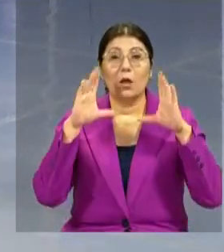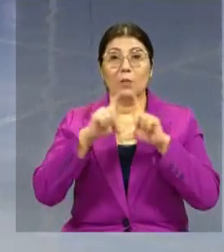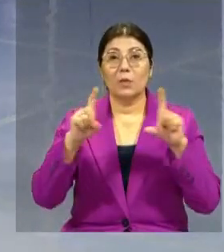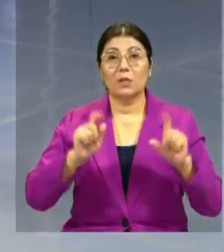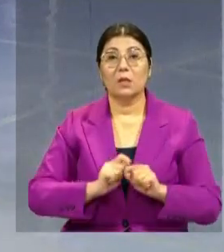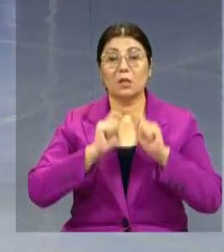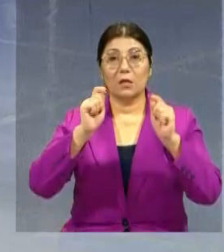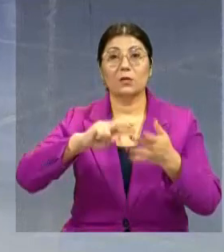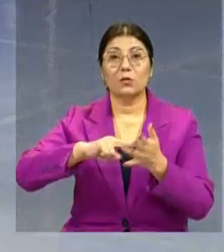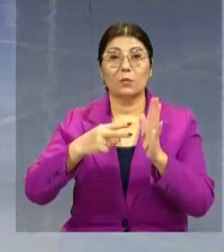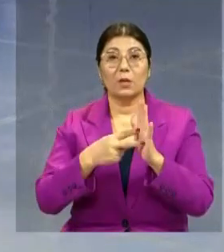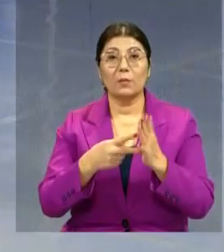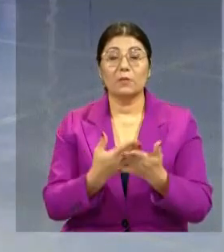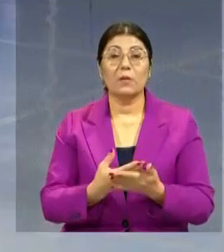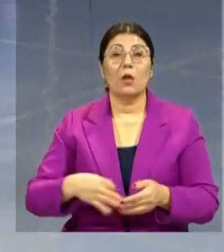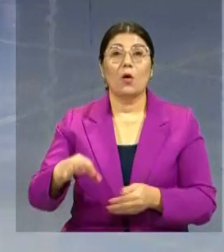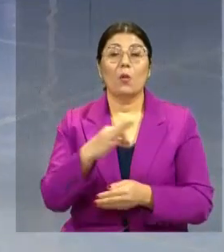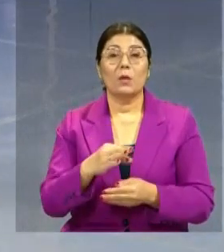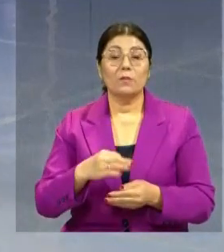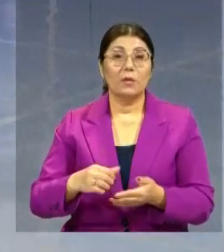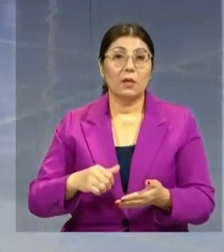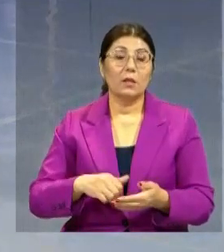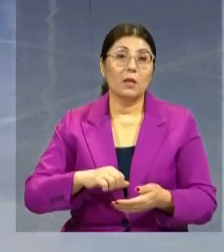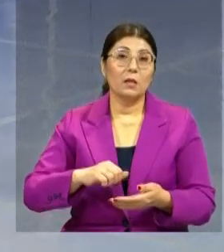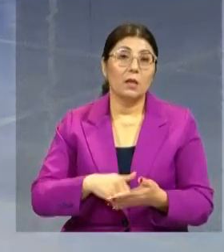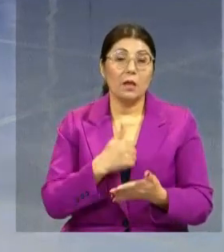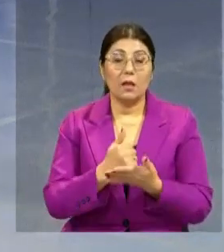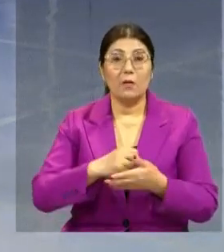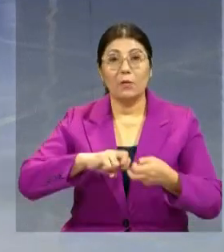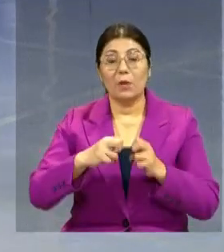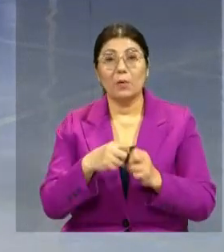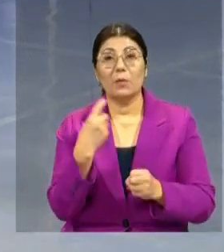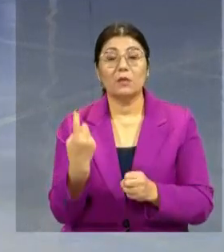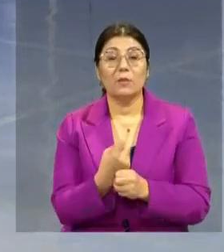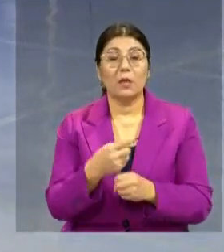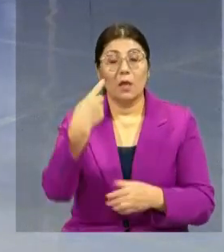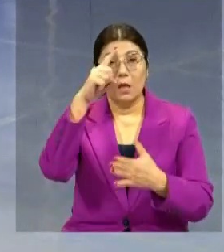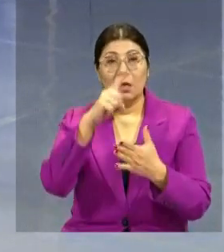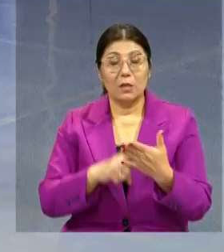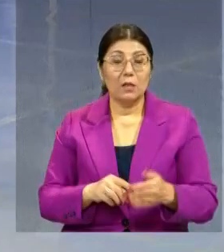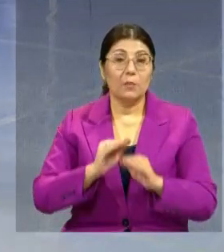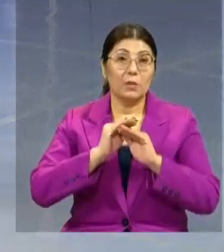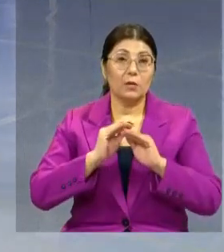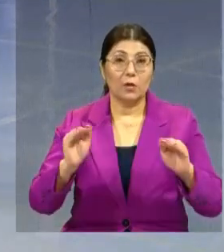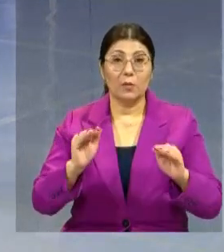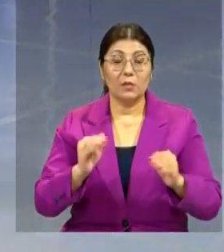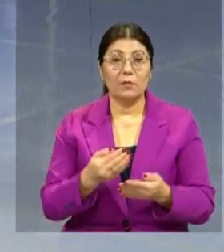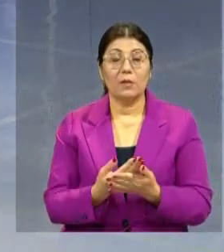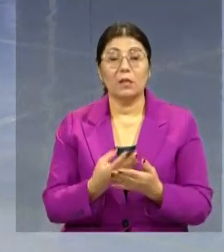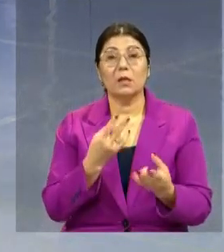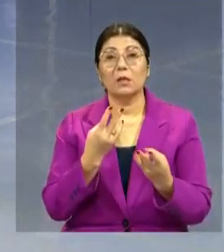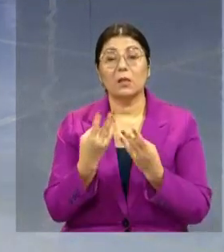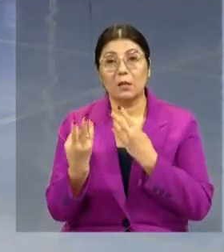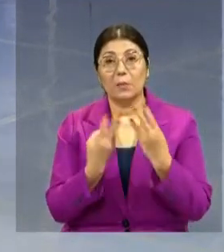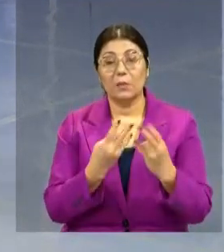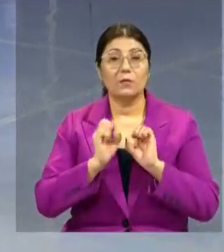жоспарлануда. Өңірдегі ең өзекті мәселелердің бірі діндегі тұрақтылық. Жат ағым өкілдерімен, яғни тұрақтылықты